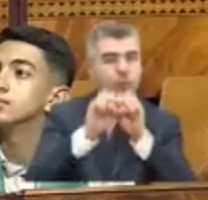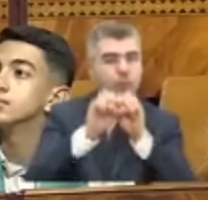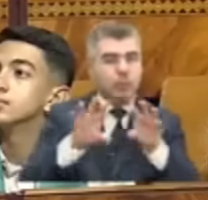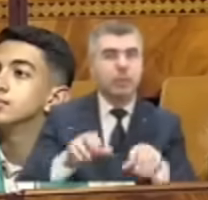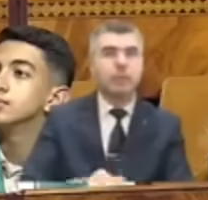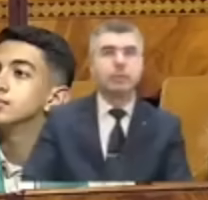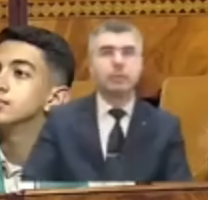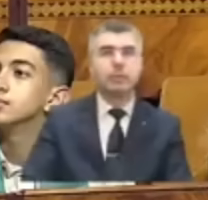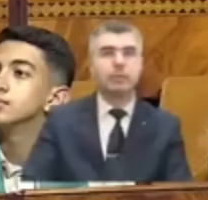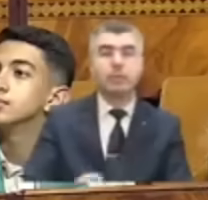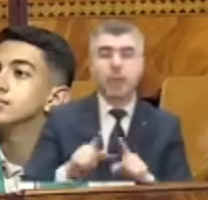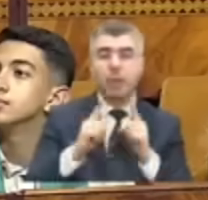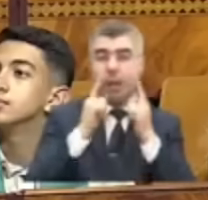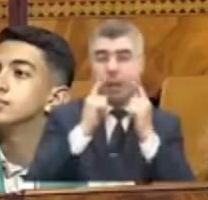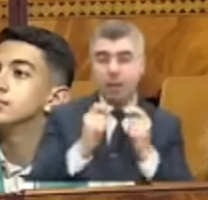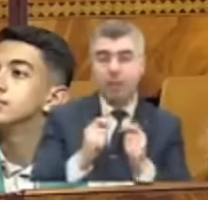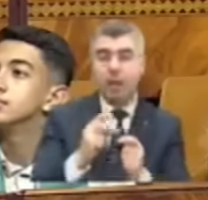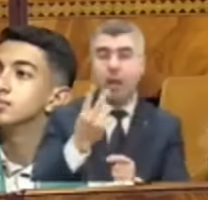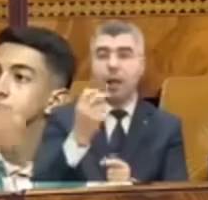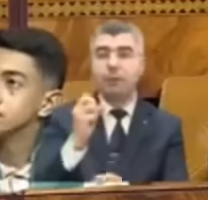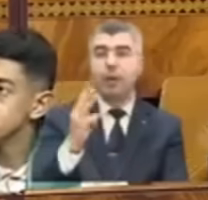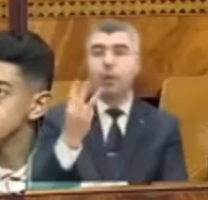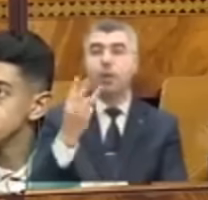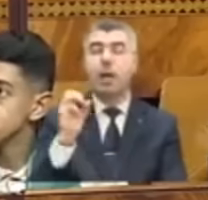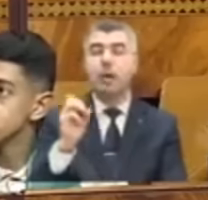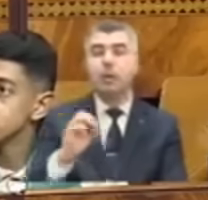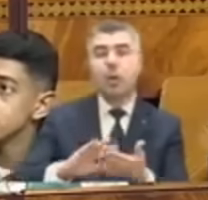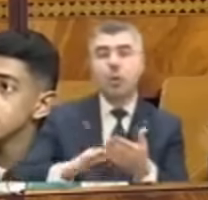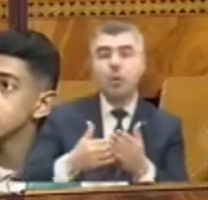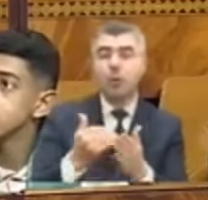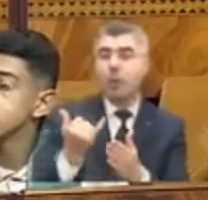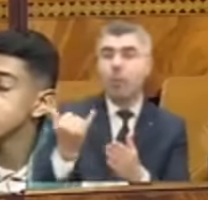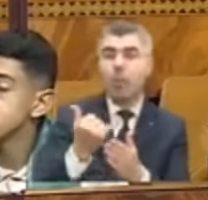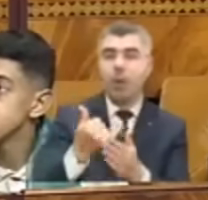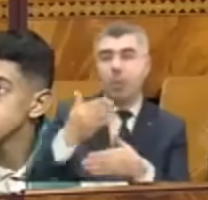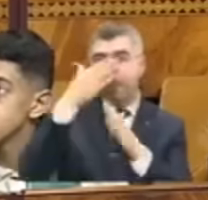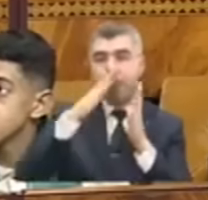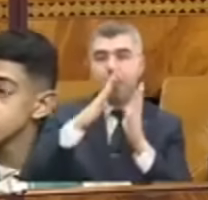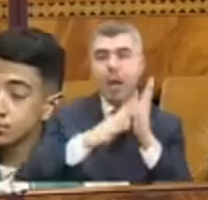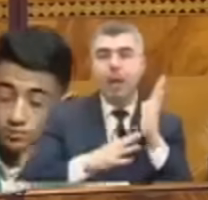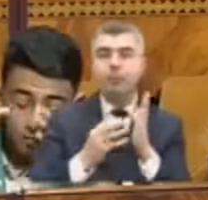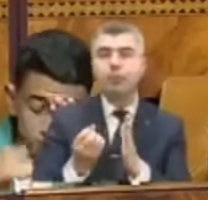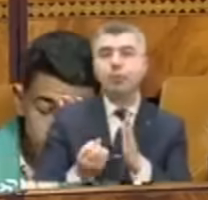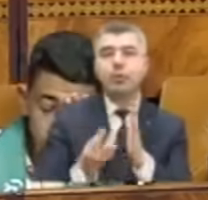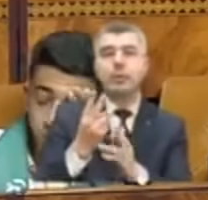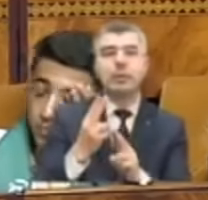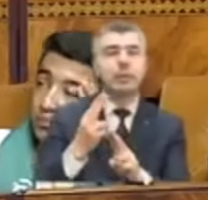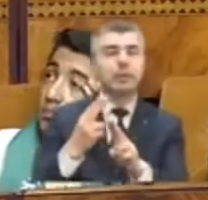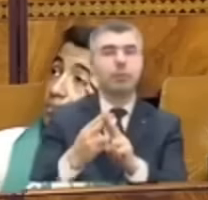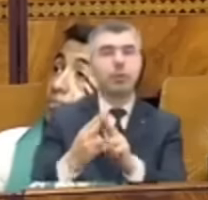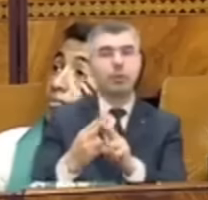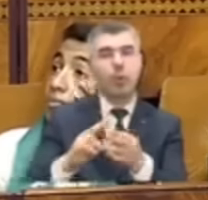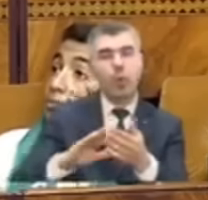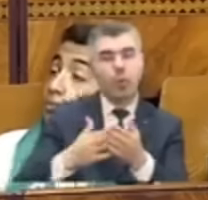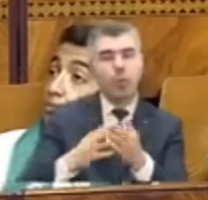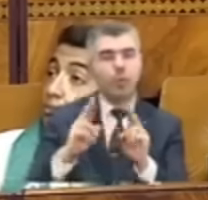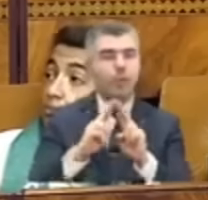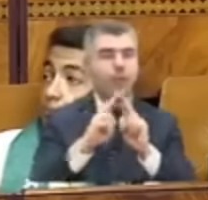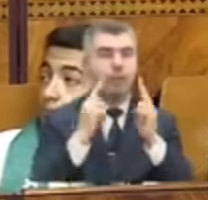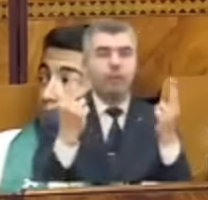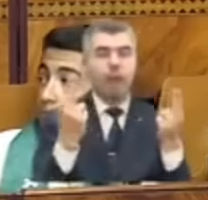نعلم ان رؤيه 2030 ستكون مهم لمغرب جديد ومرحله جدي ومرحله جديده